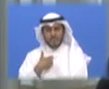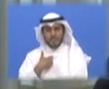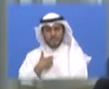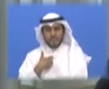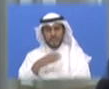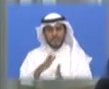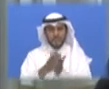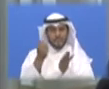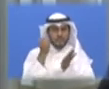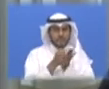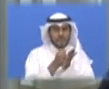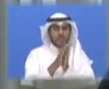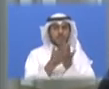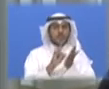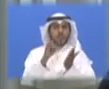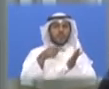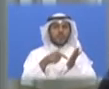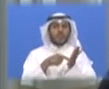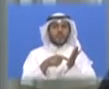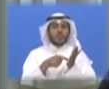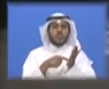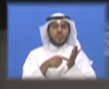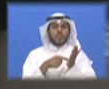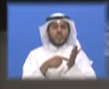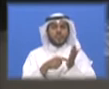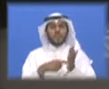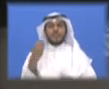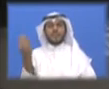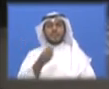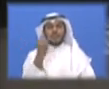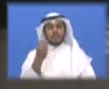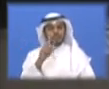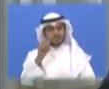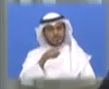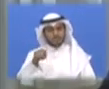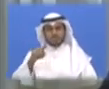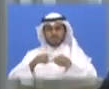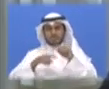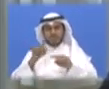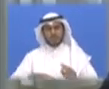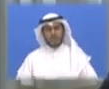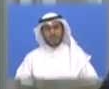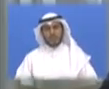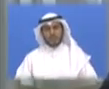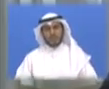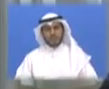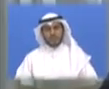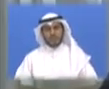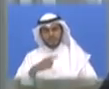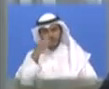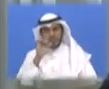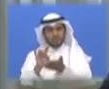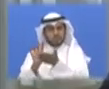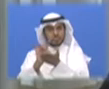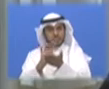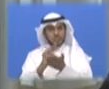بينما بالفيزا أو بالجواز تكون فيزا سياحة، فأسبت مشاكل كثيرة. تم ترحيل 2